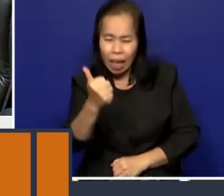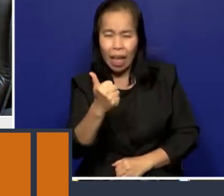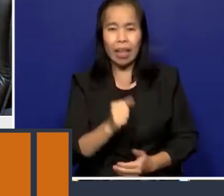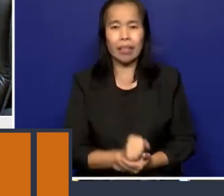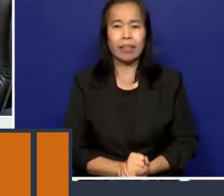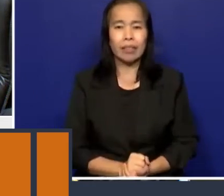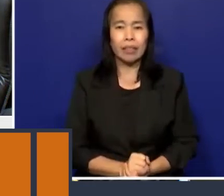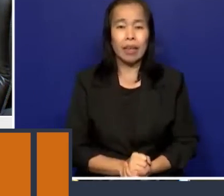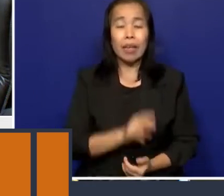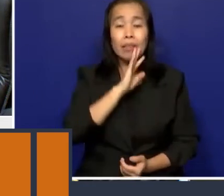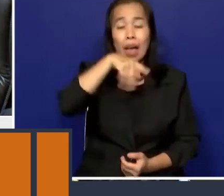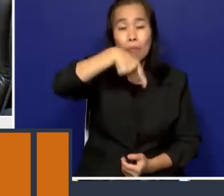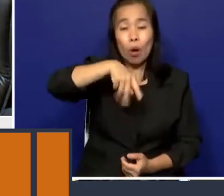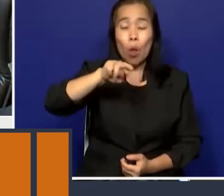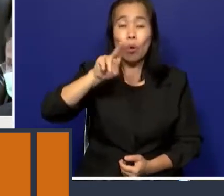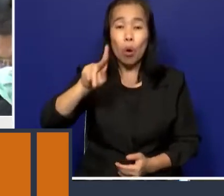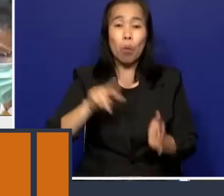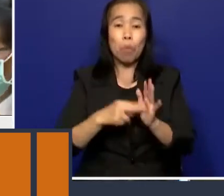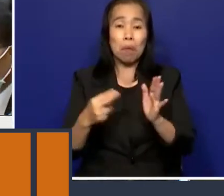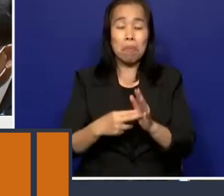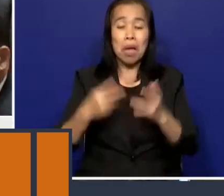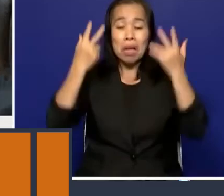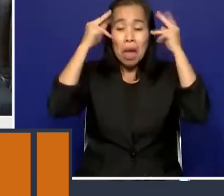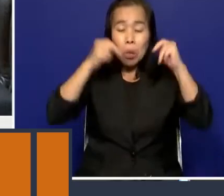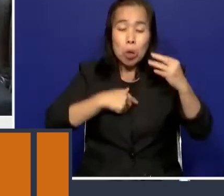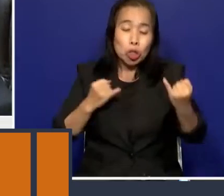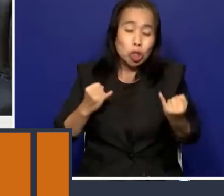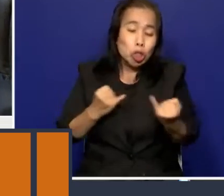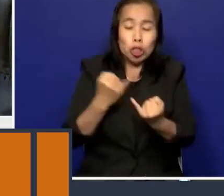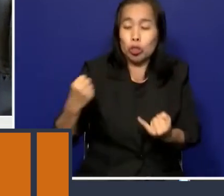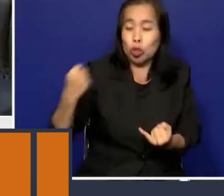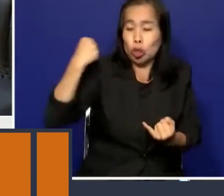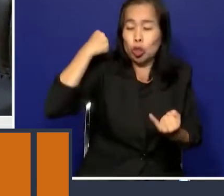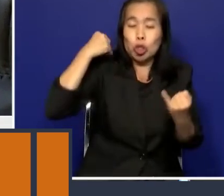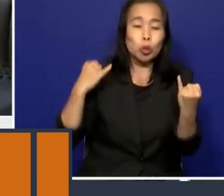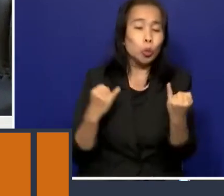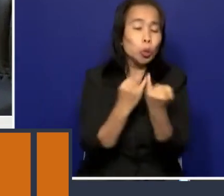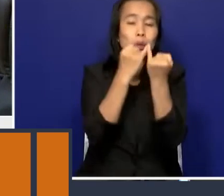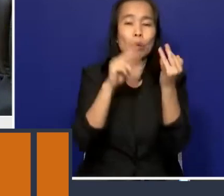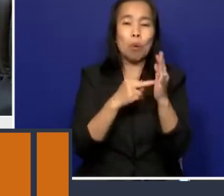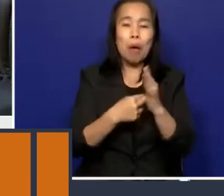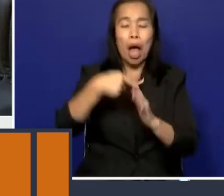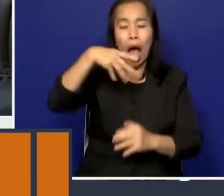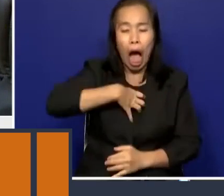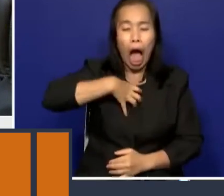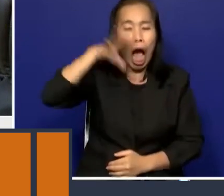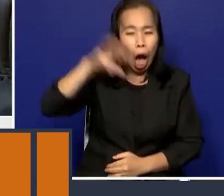ี้ที่พฤเกพยุุเสบตด่าหเผร็การจนเคยตัวจะใช้อำนาจตามพ hautกอลชุเจอ